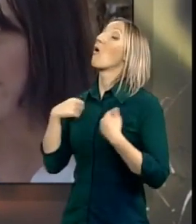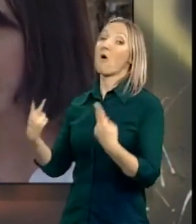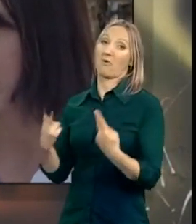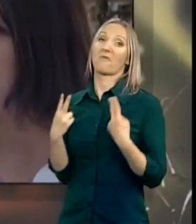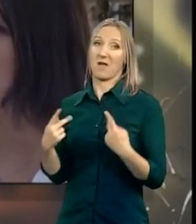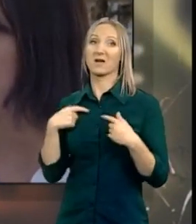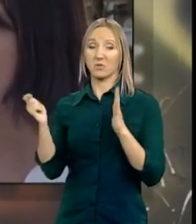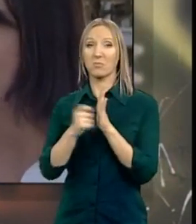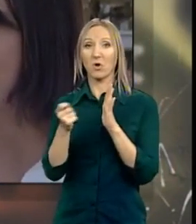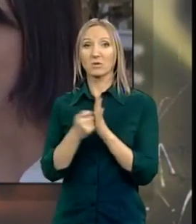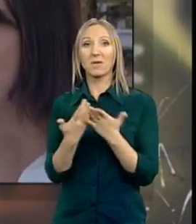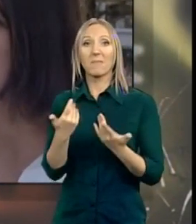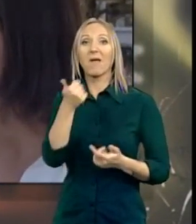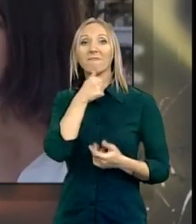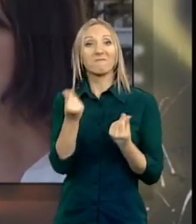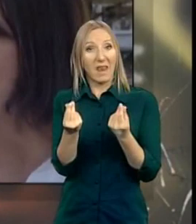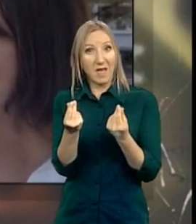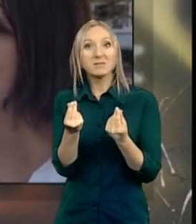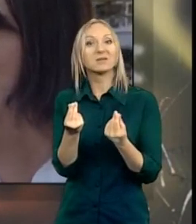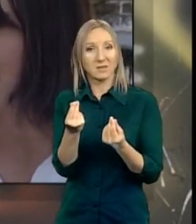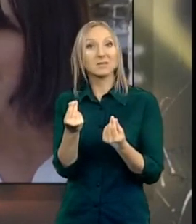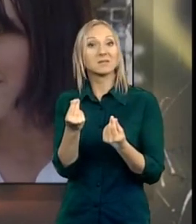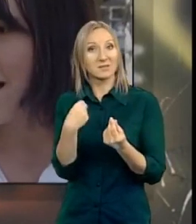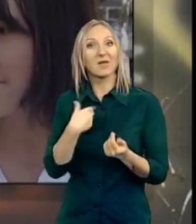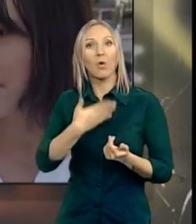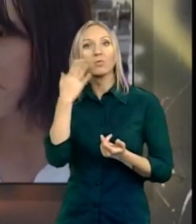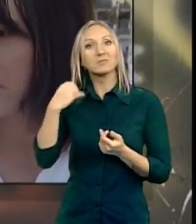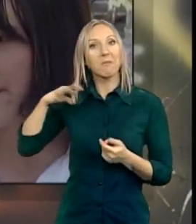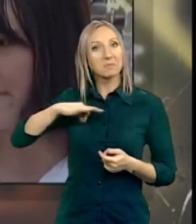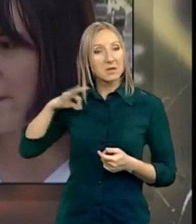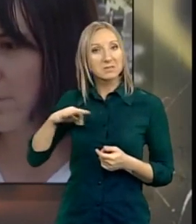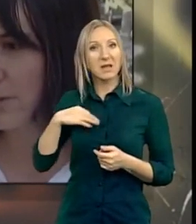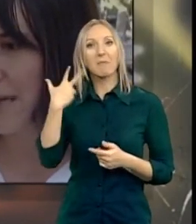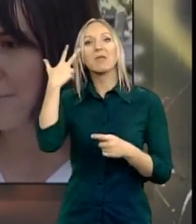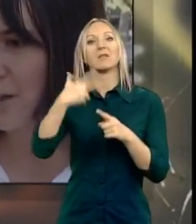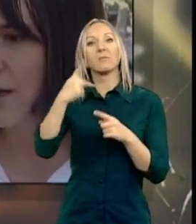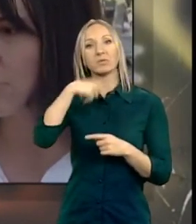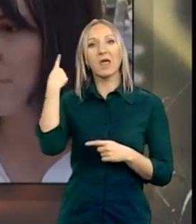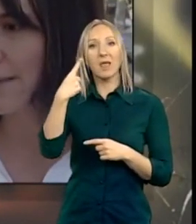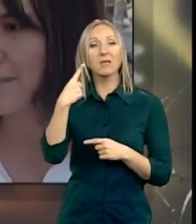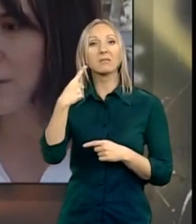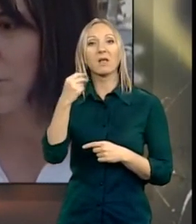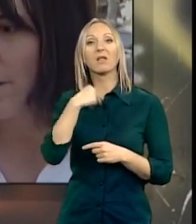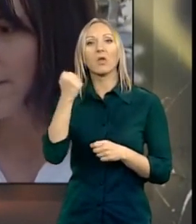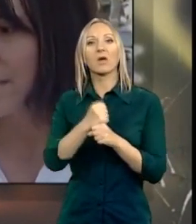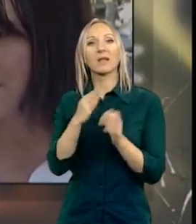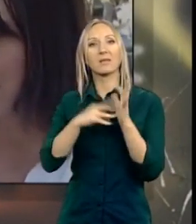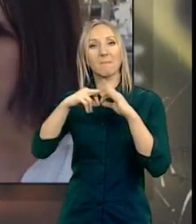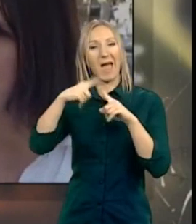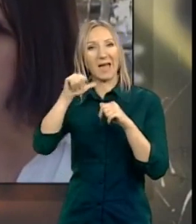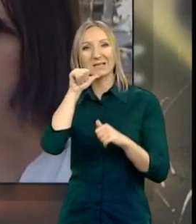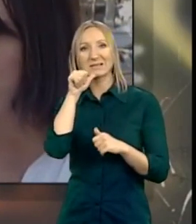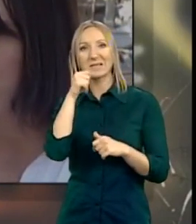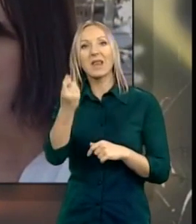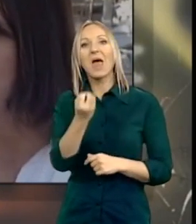što finansistina izvuču baš ceo mjesec. Radim 3 puta nedeljno preko Kecmanova u Maksiju na